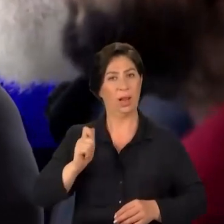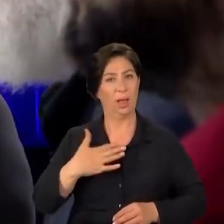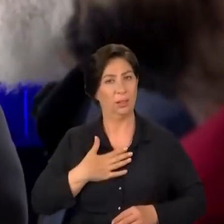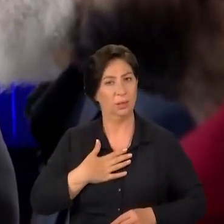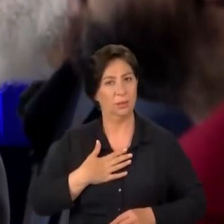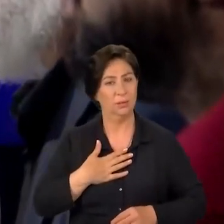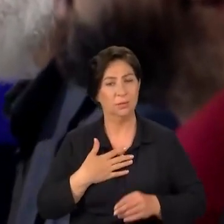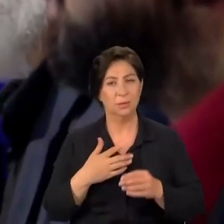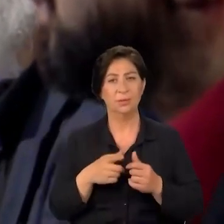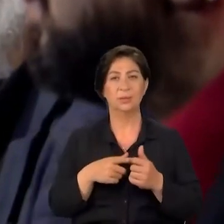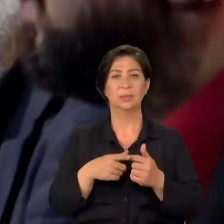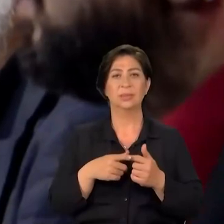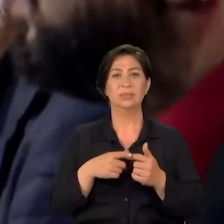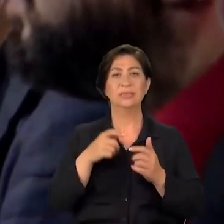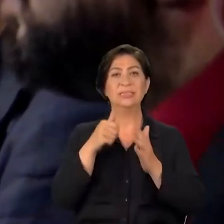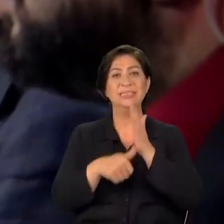delikanlılık,